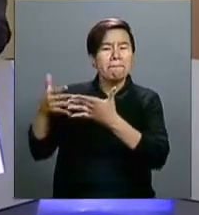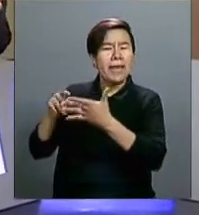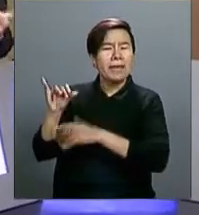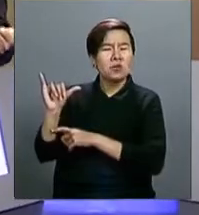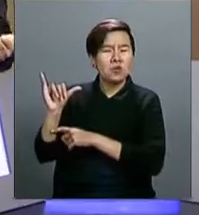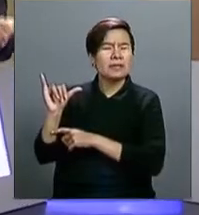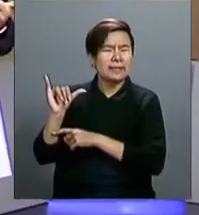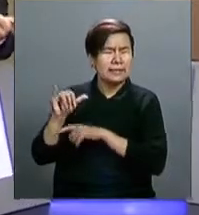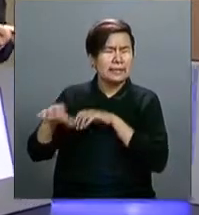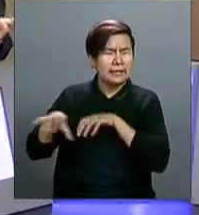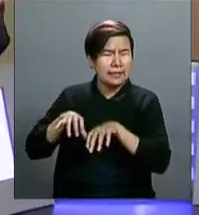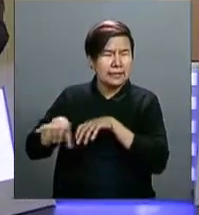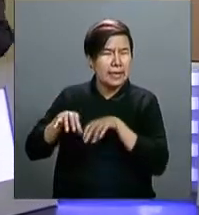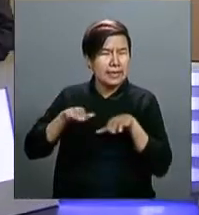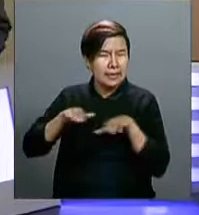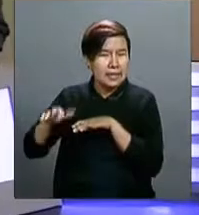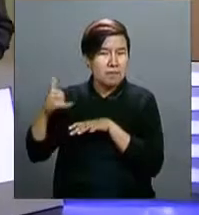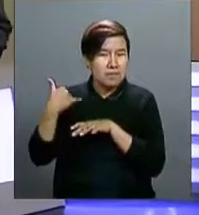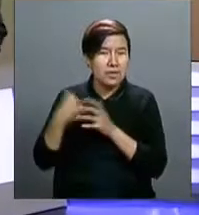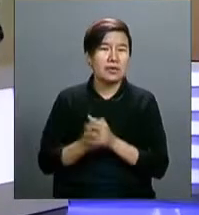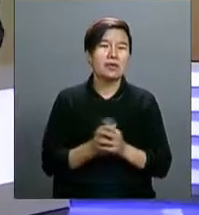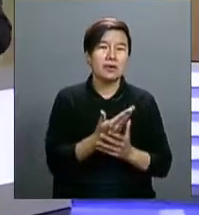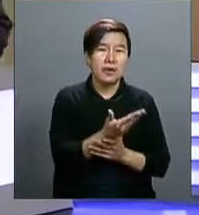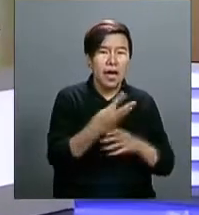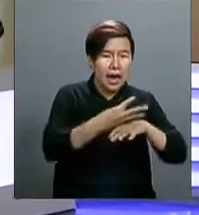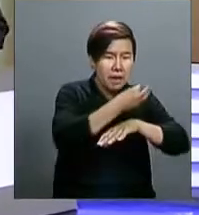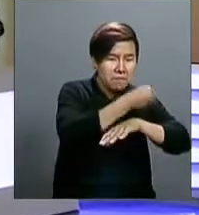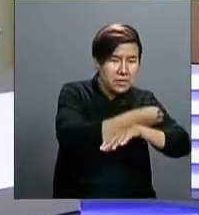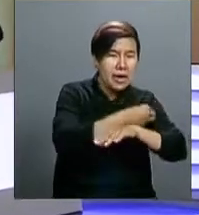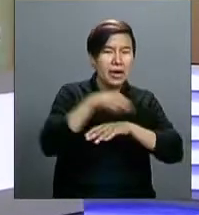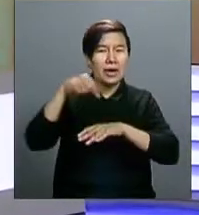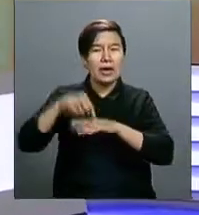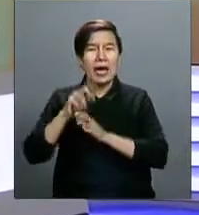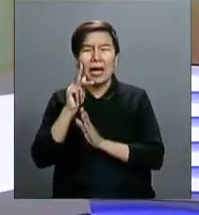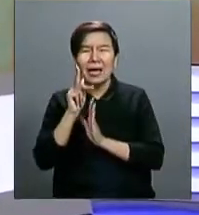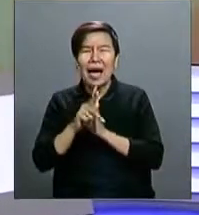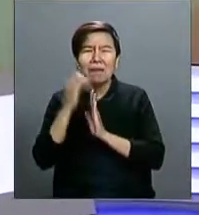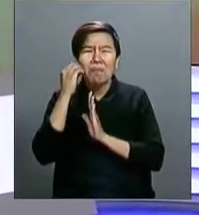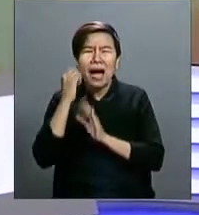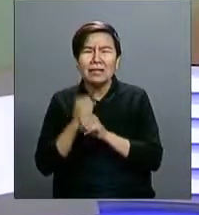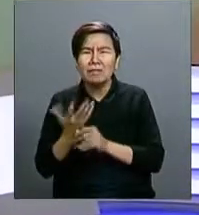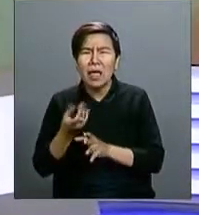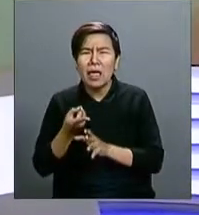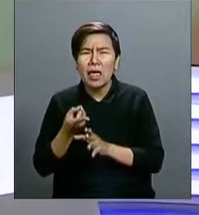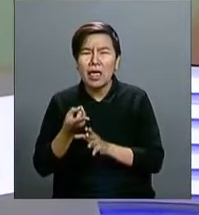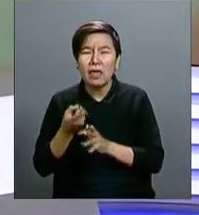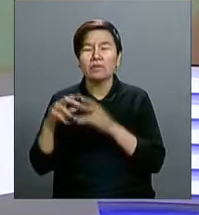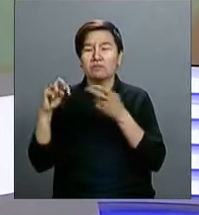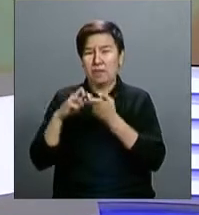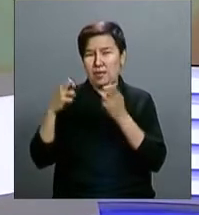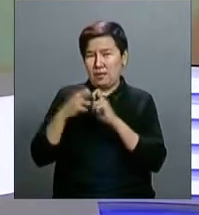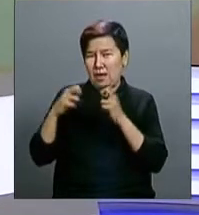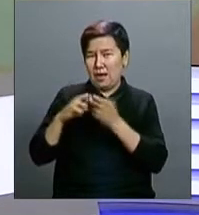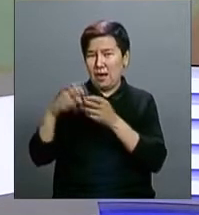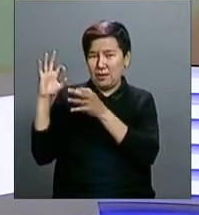ด้านทั้งในมุมของการบ้านแล้วก็ในมุมของการเมืองการบ้านที่บอกนั่นก็คือเรื่องของปัญหาเรื่องของการวางรากฐาน